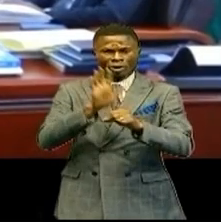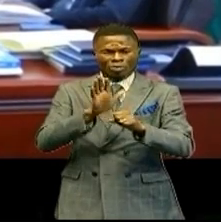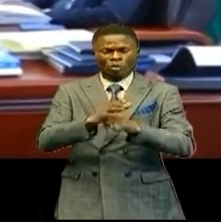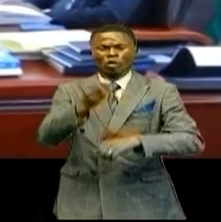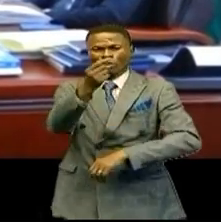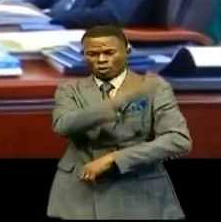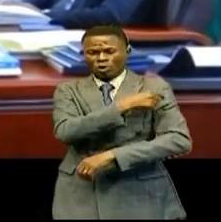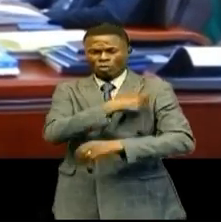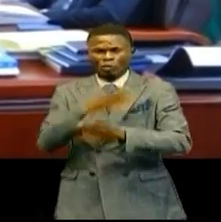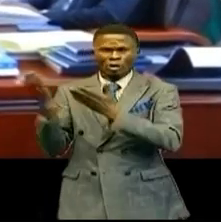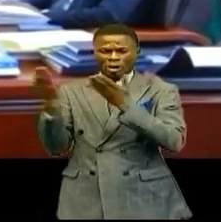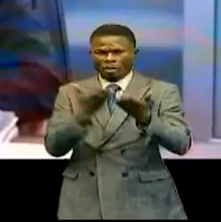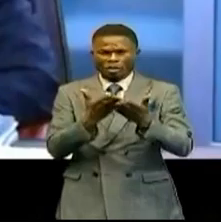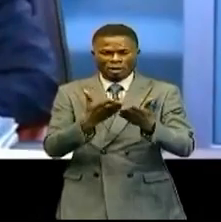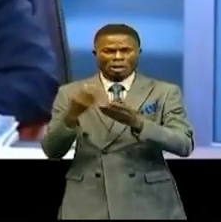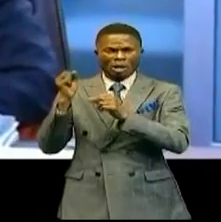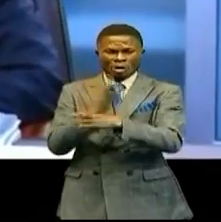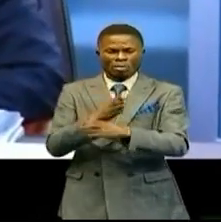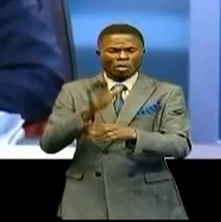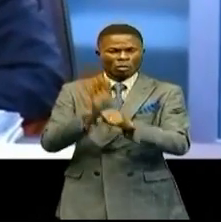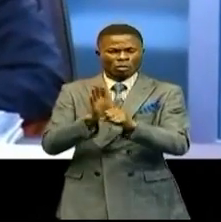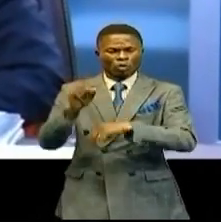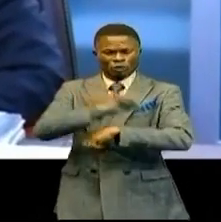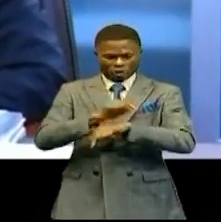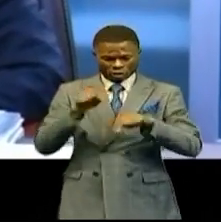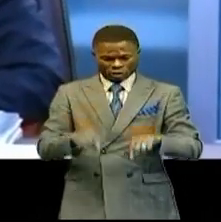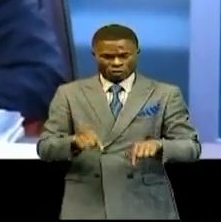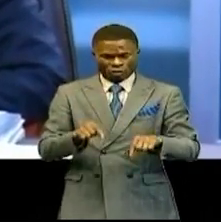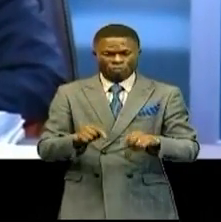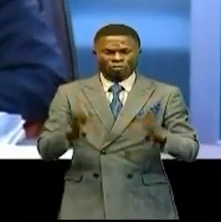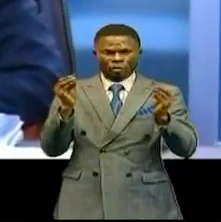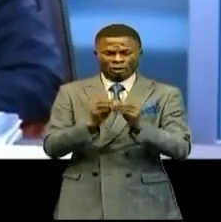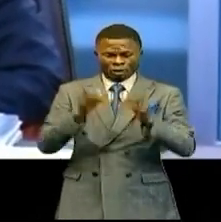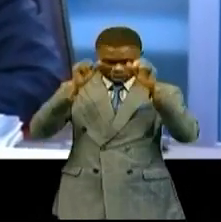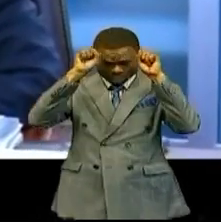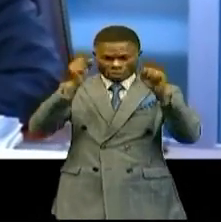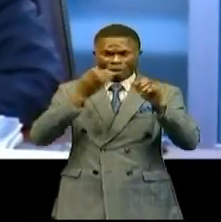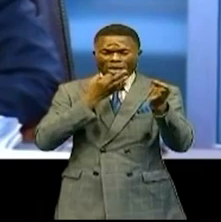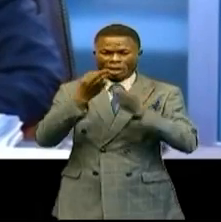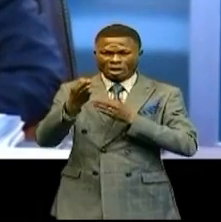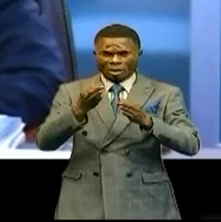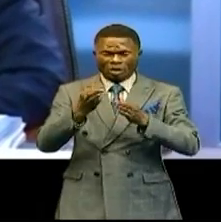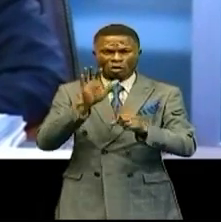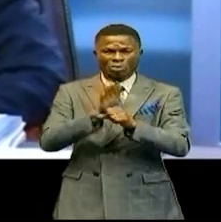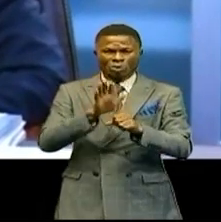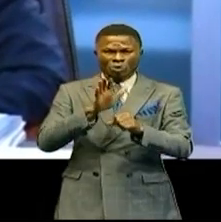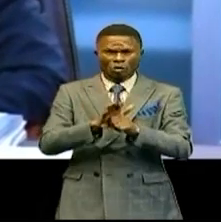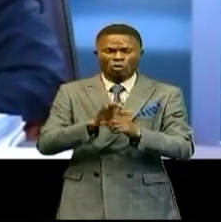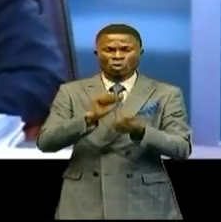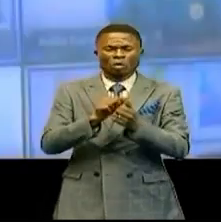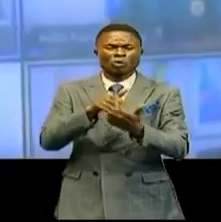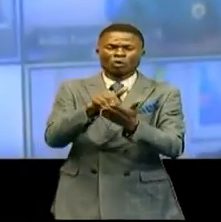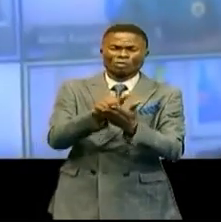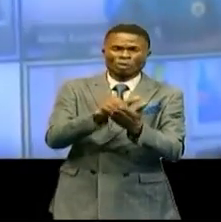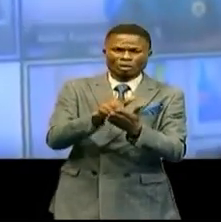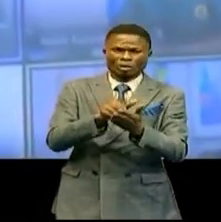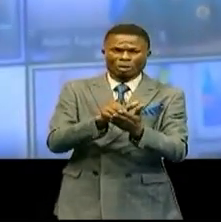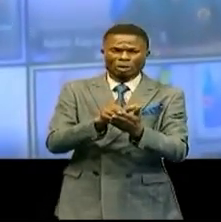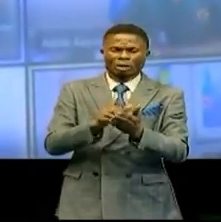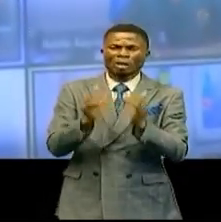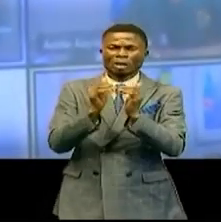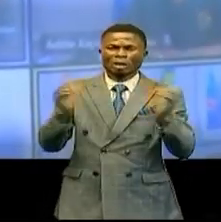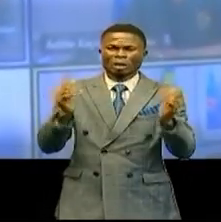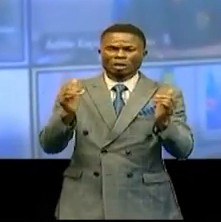vaccins disponibles depuis plusieurs jours. Il a également évoqué une certaine velléité du retour de l'instabilité